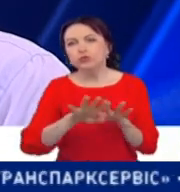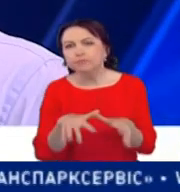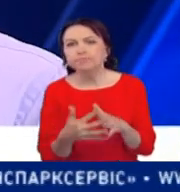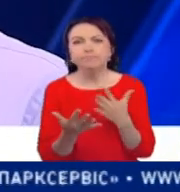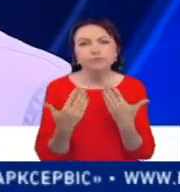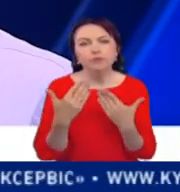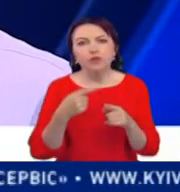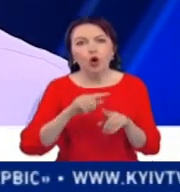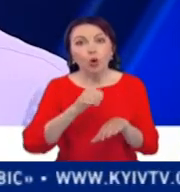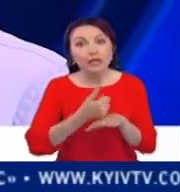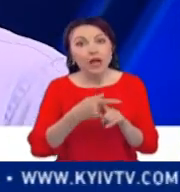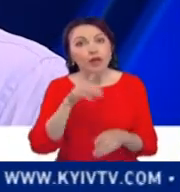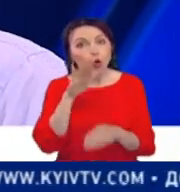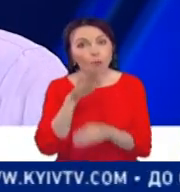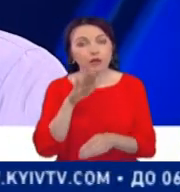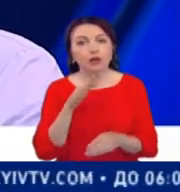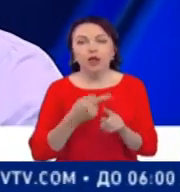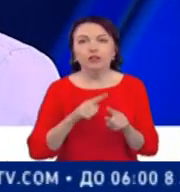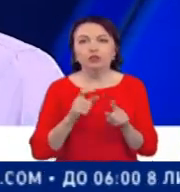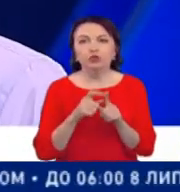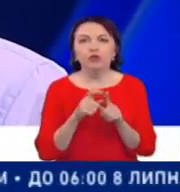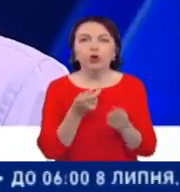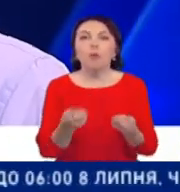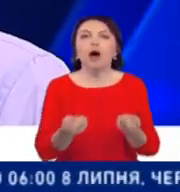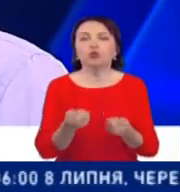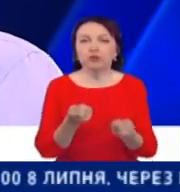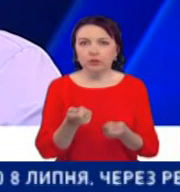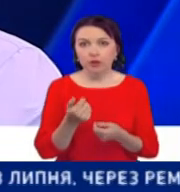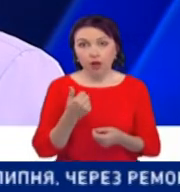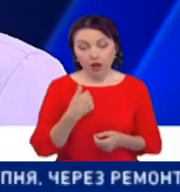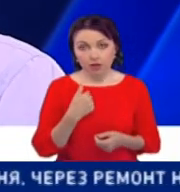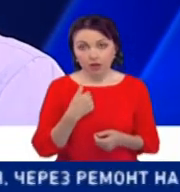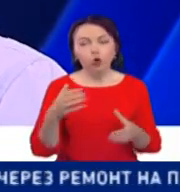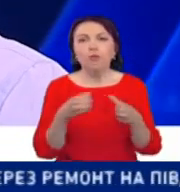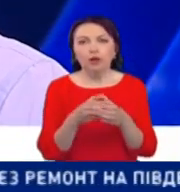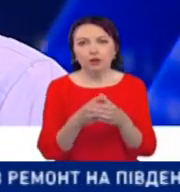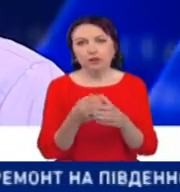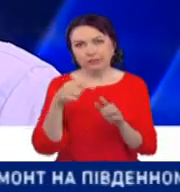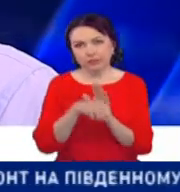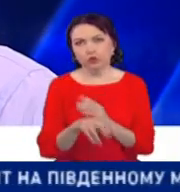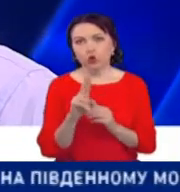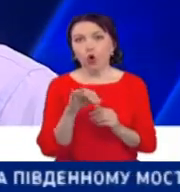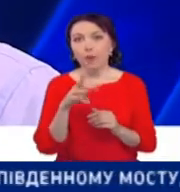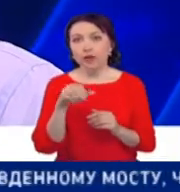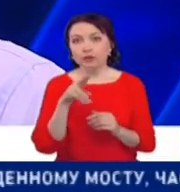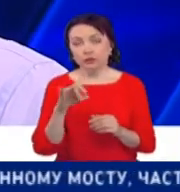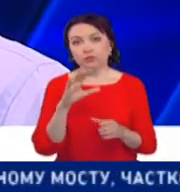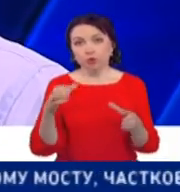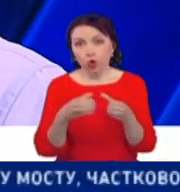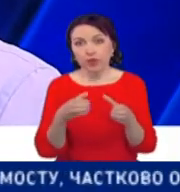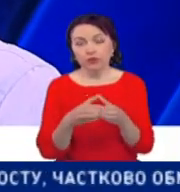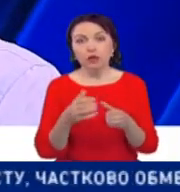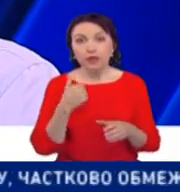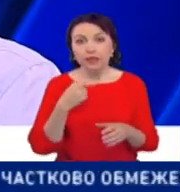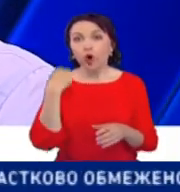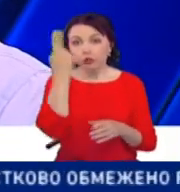– це від слова «команда». Це так. Не від слова там «командувати». А, і я особисто усім говорив, що вони, що я